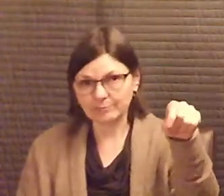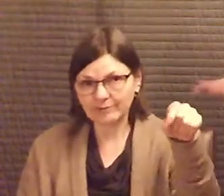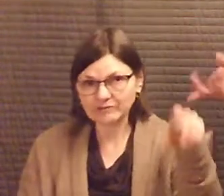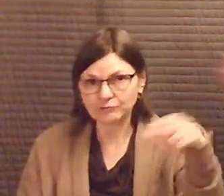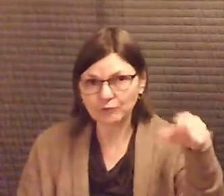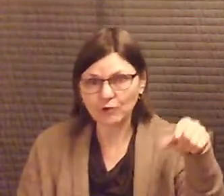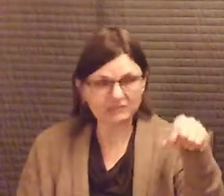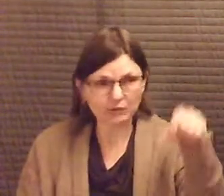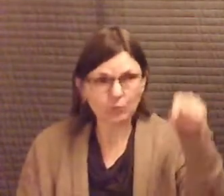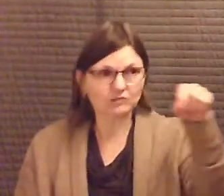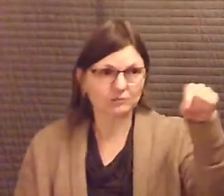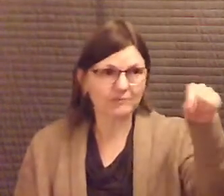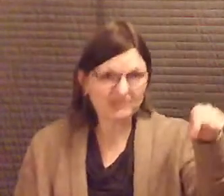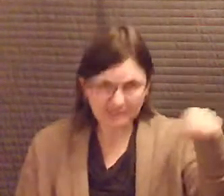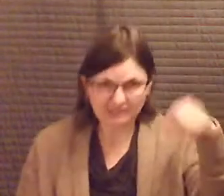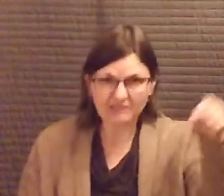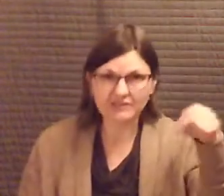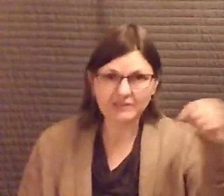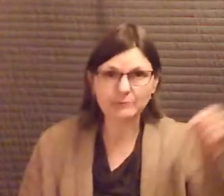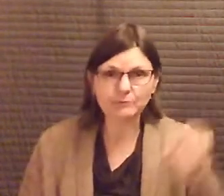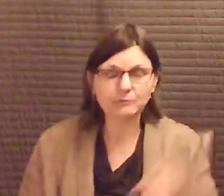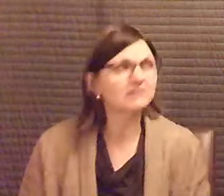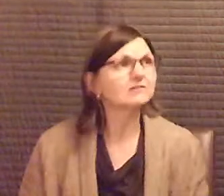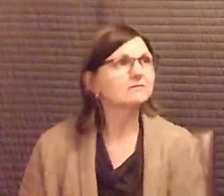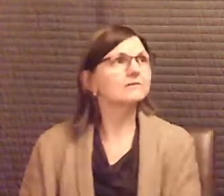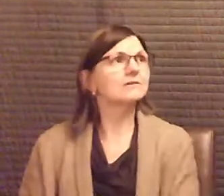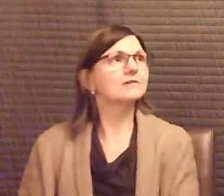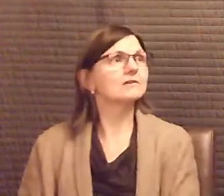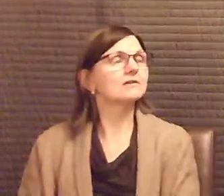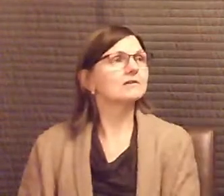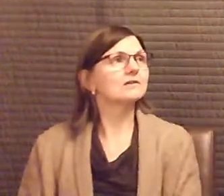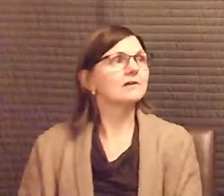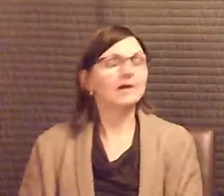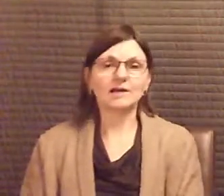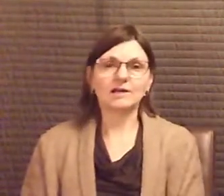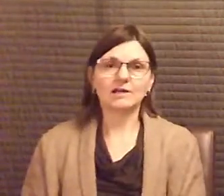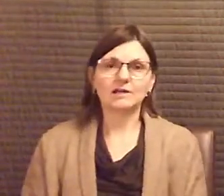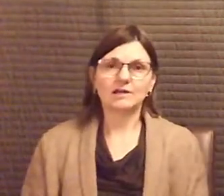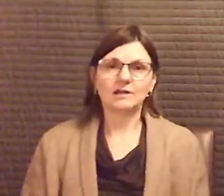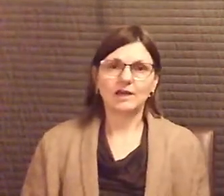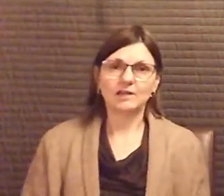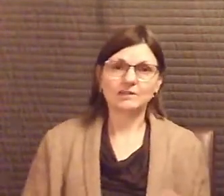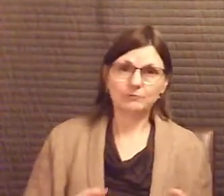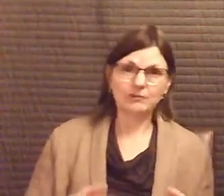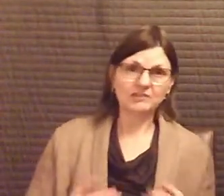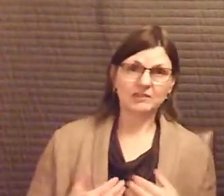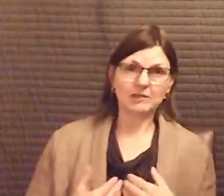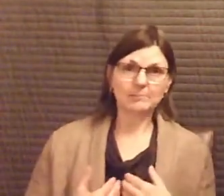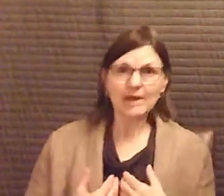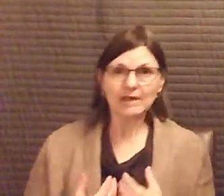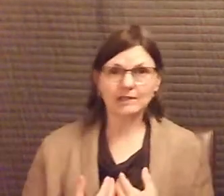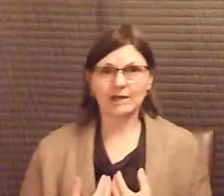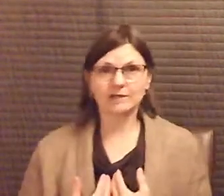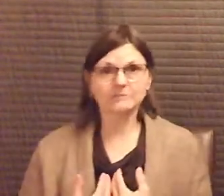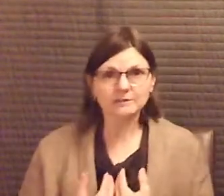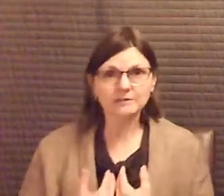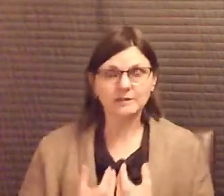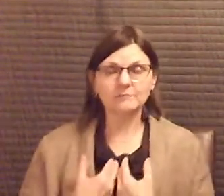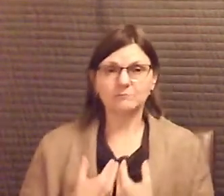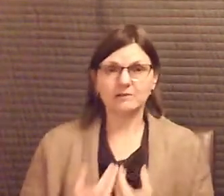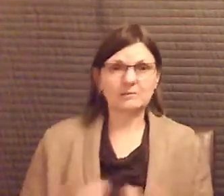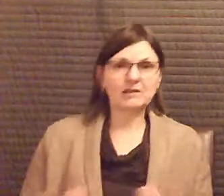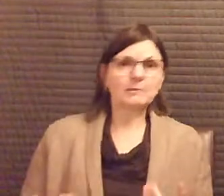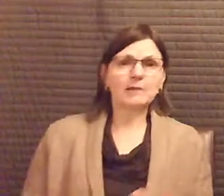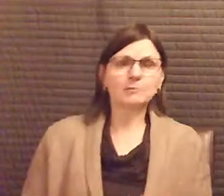de baas te de volgende is een bevestiging zien waar je bent profeet van de persoon dood me andere profiel droom en die profeet zegt tegen mij later